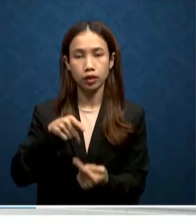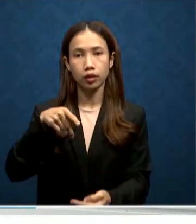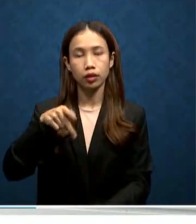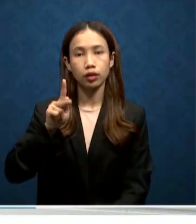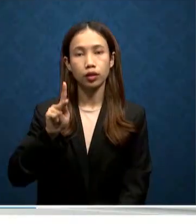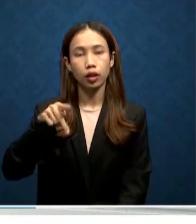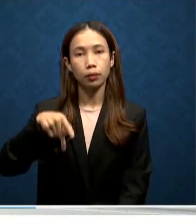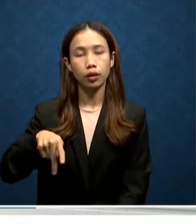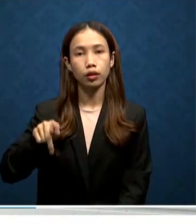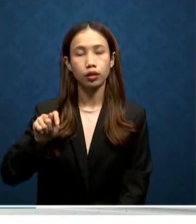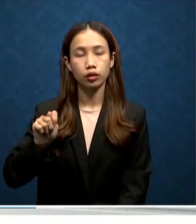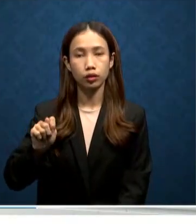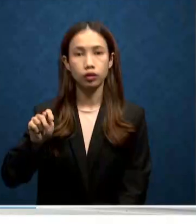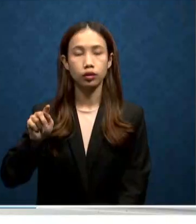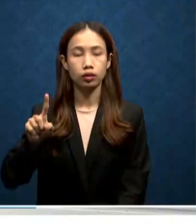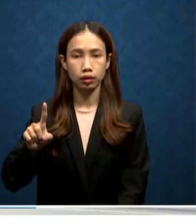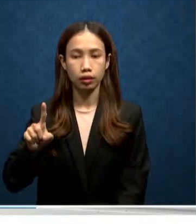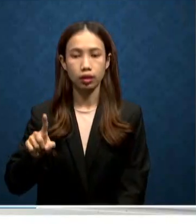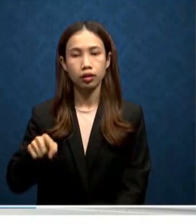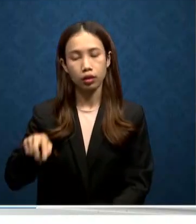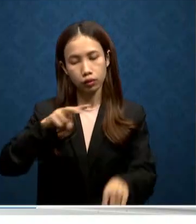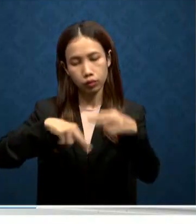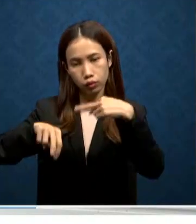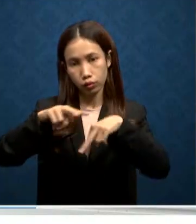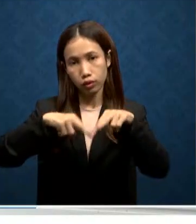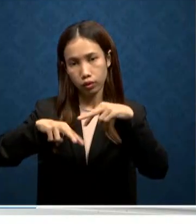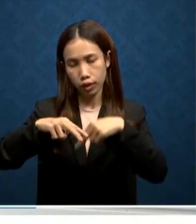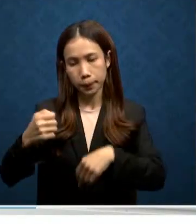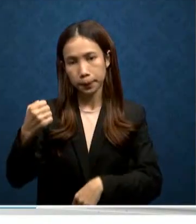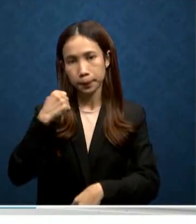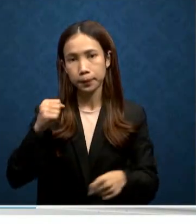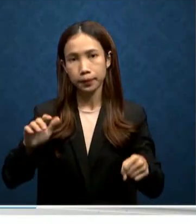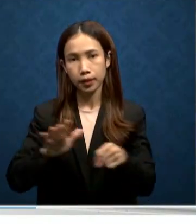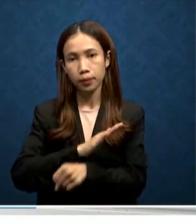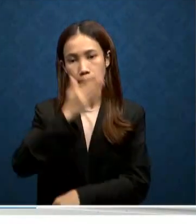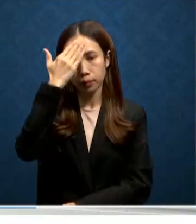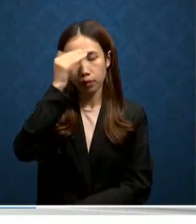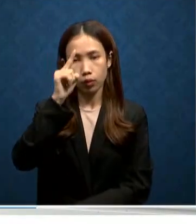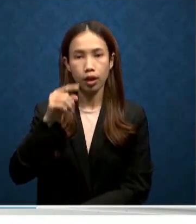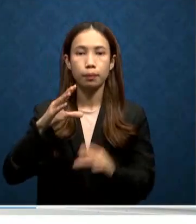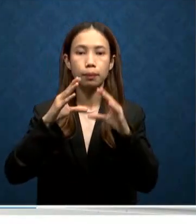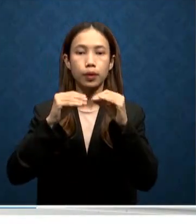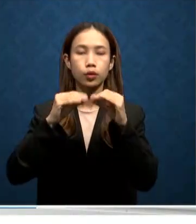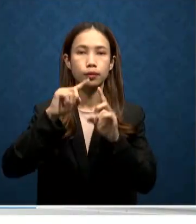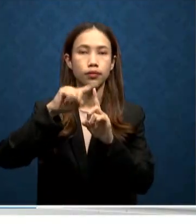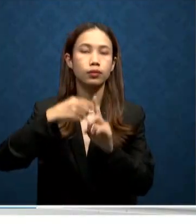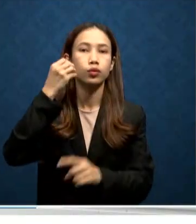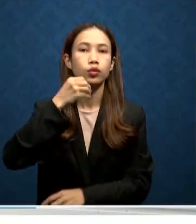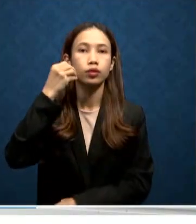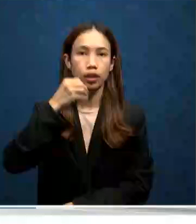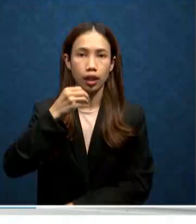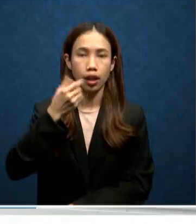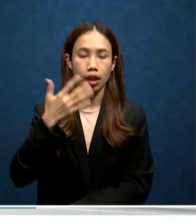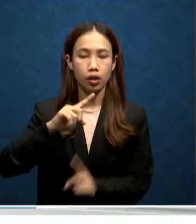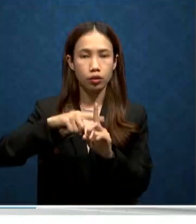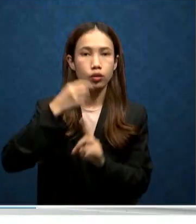เอ่อโดยความเข้มข้นนะครับเพราะว่าเราจะมีการประชุมทุกเดือนแล้วทุกเดือนก็จะมีการ